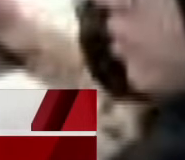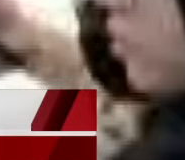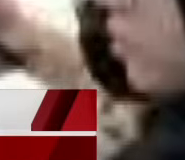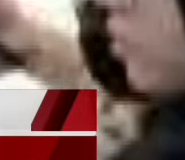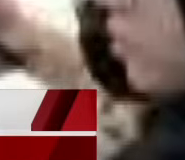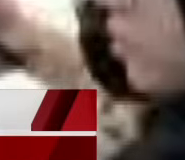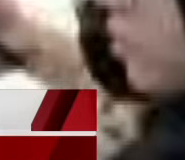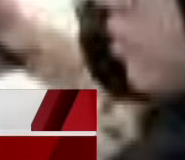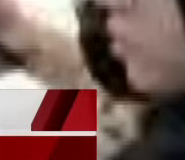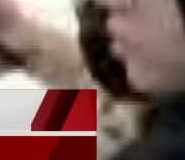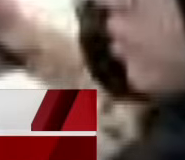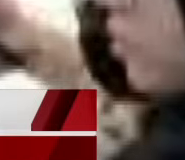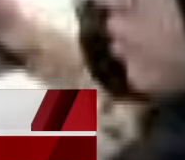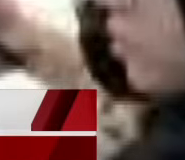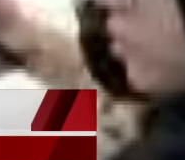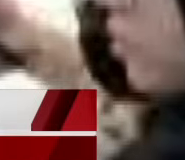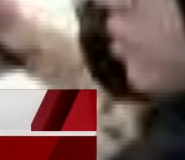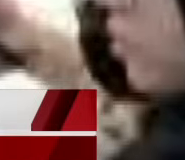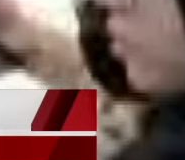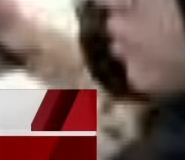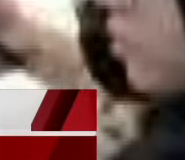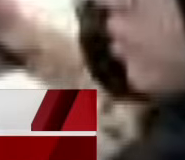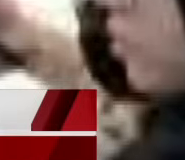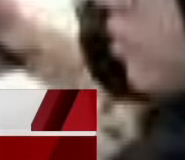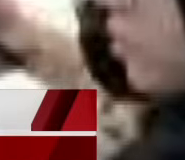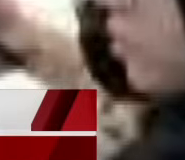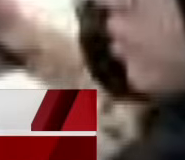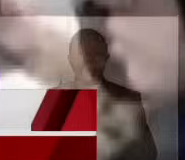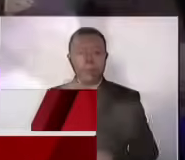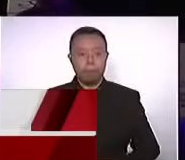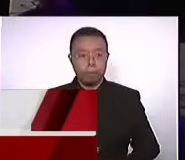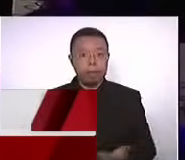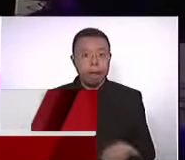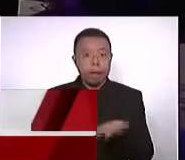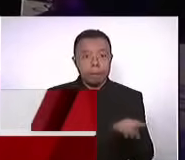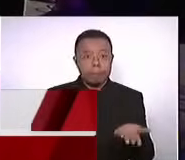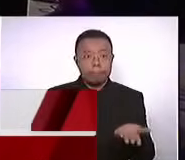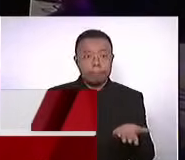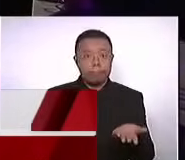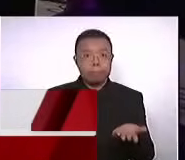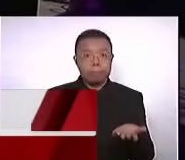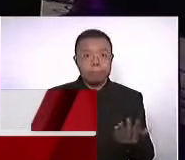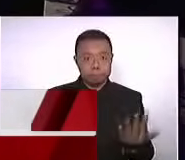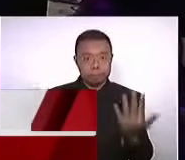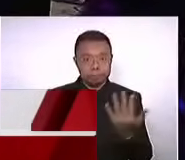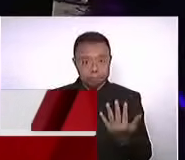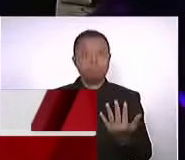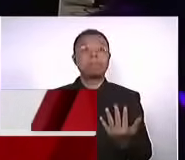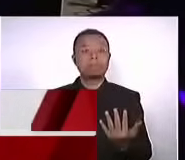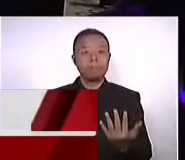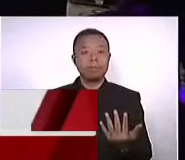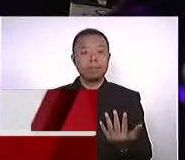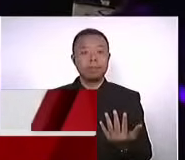onnya ya di Jakarta Convention cer CCC debat putaran keempat